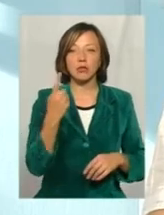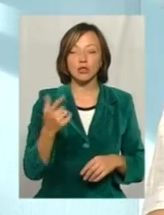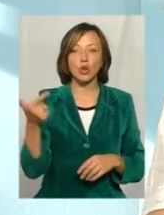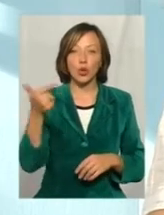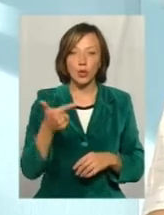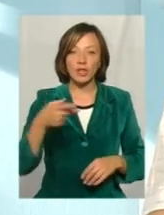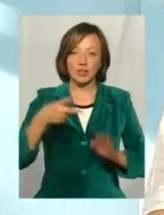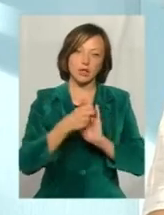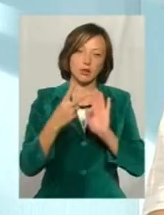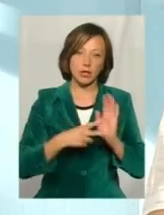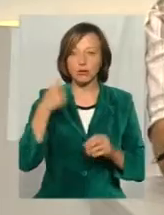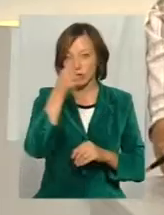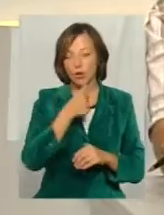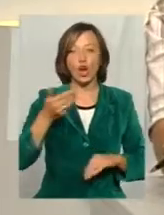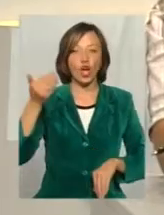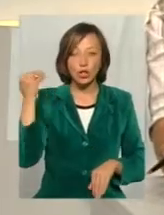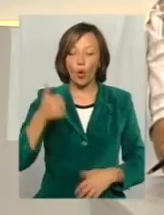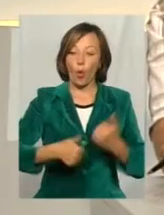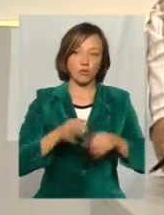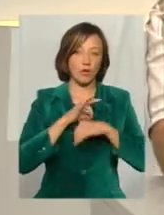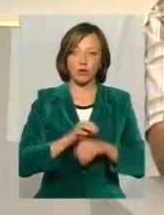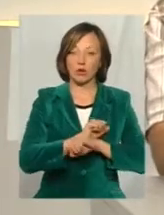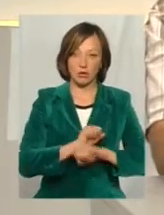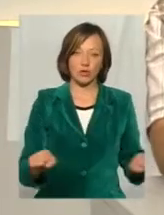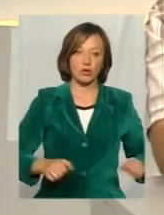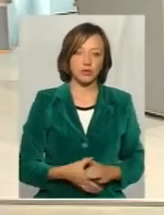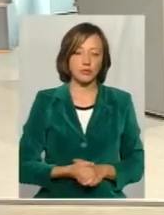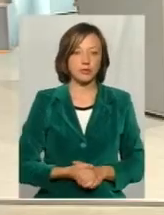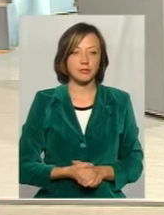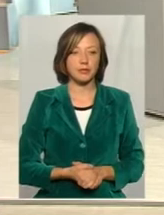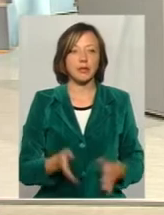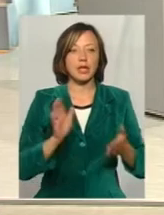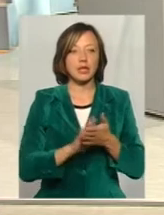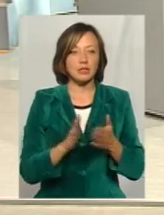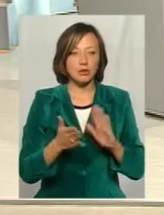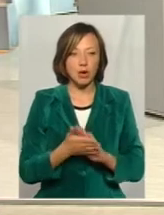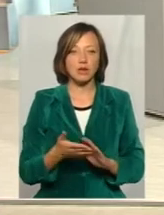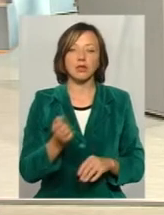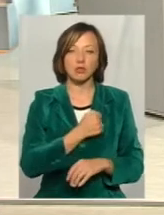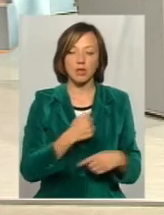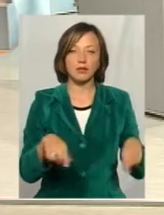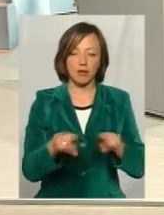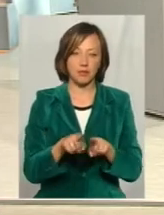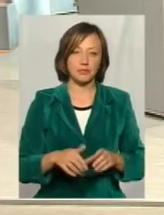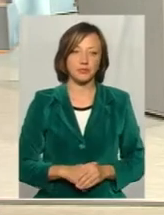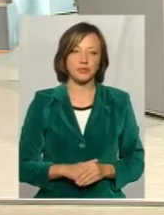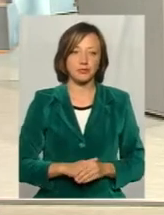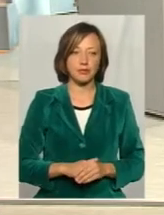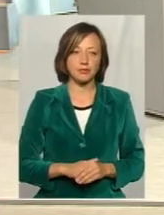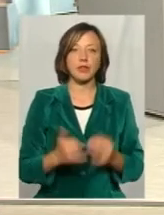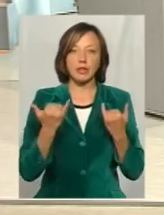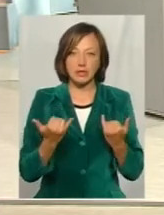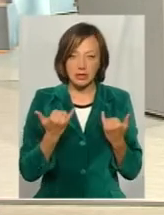грудня 2017 року. Тому раніше ніяк так. Виходить так. Тобто ситуація так. От з такими